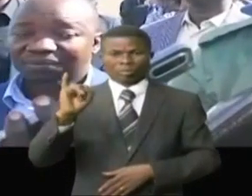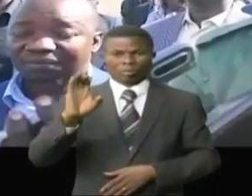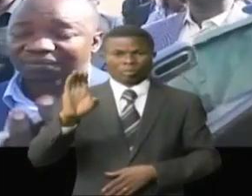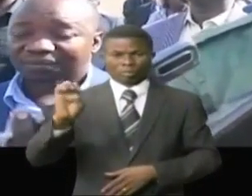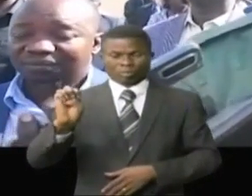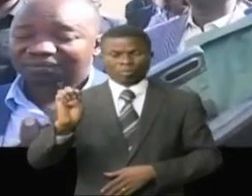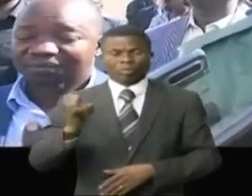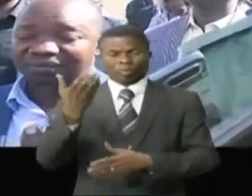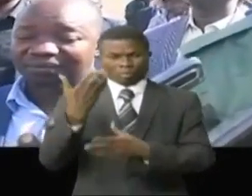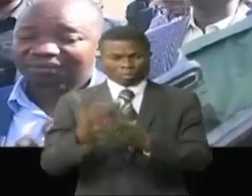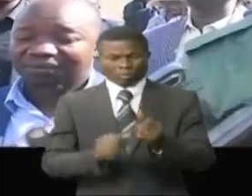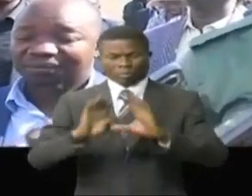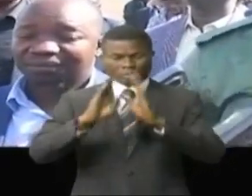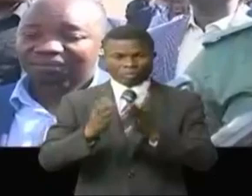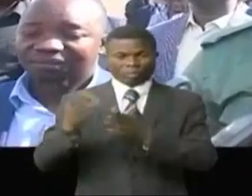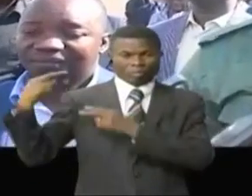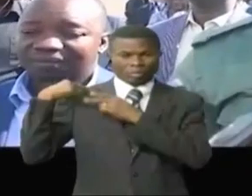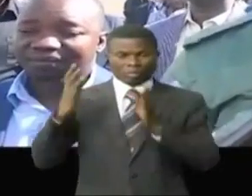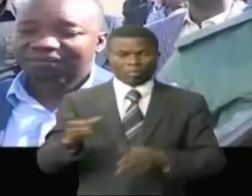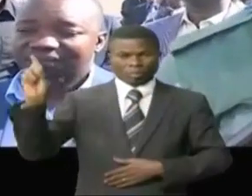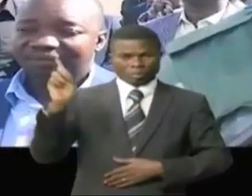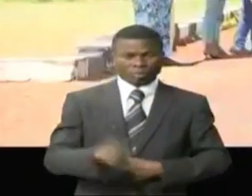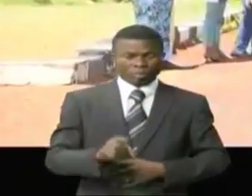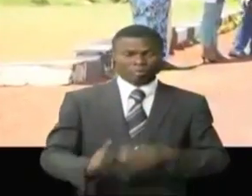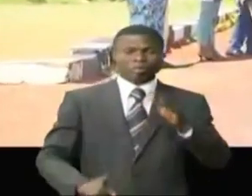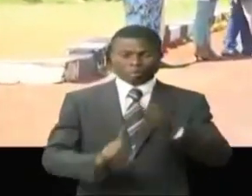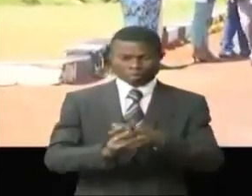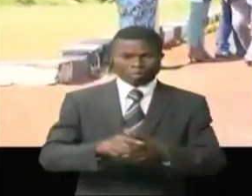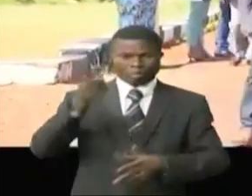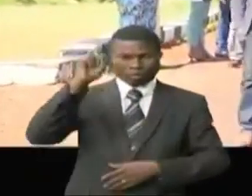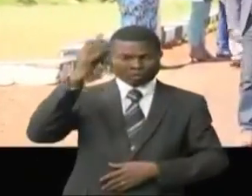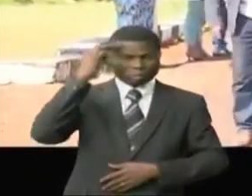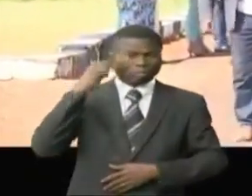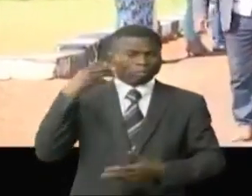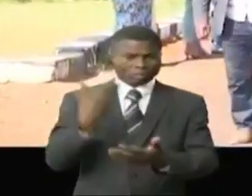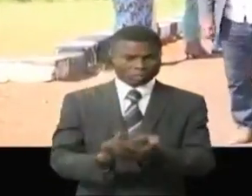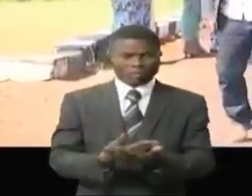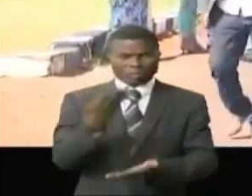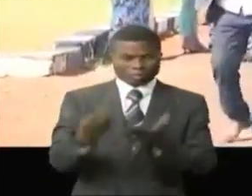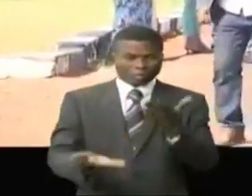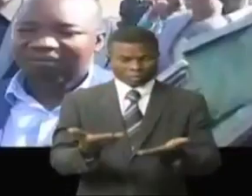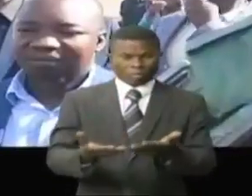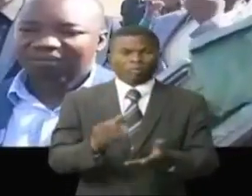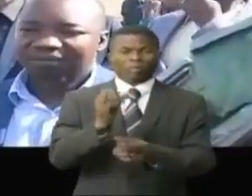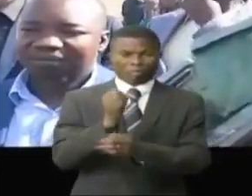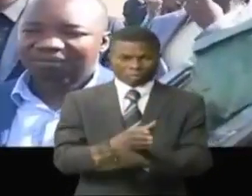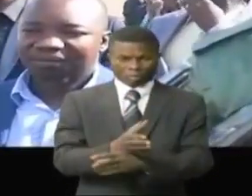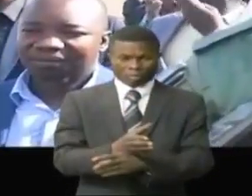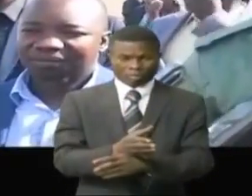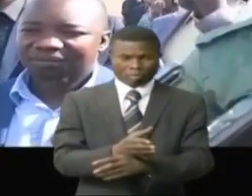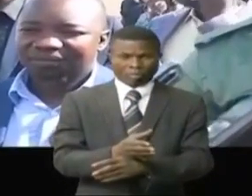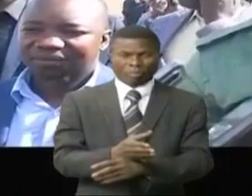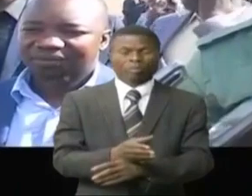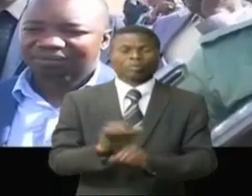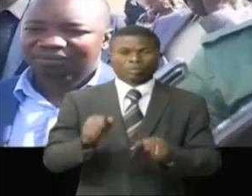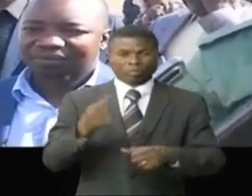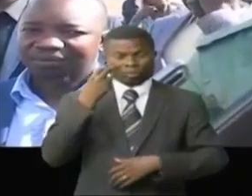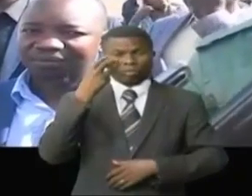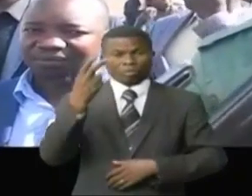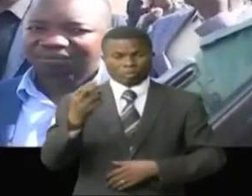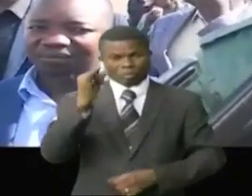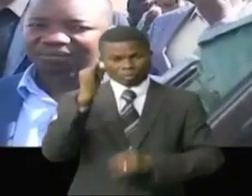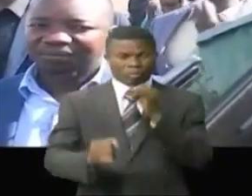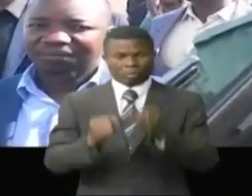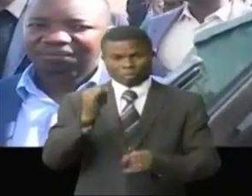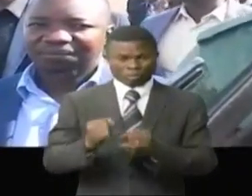que tous les responsables viendront, dès que le Premier ministre pourra venir ici, je crois que c'est à ce moment-là que nous pouvons envisager de voir si